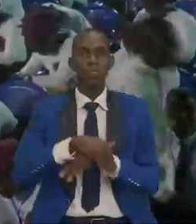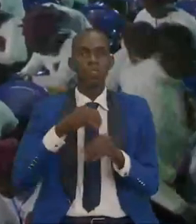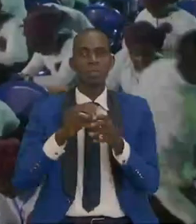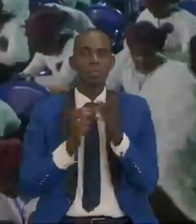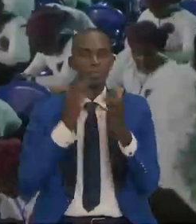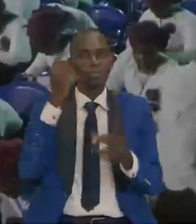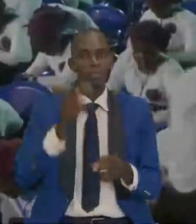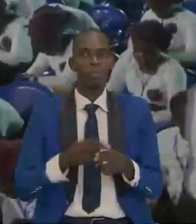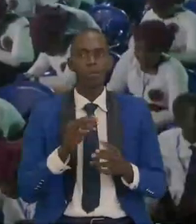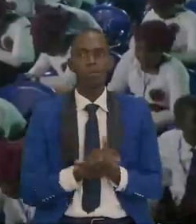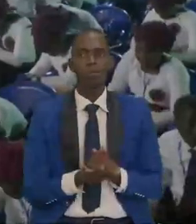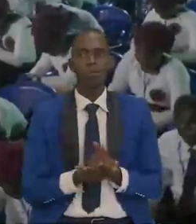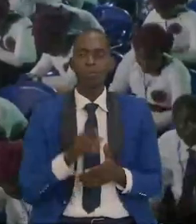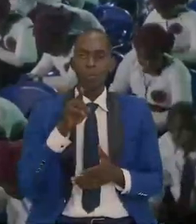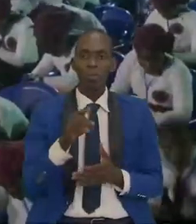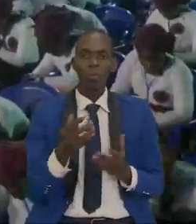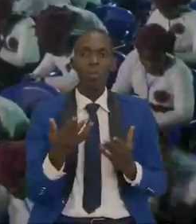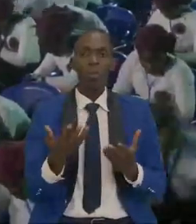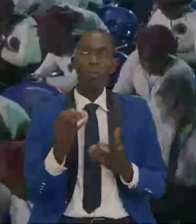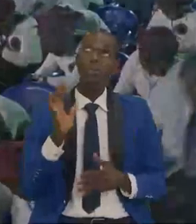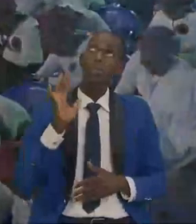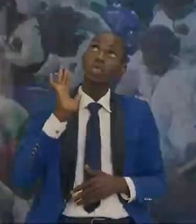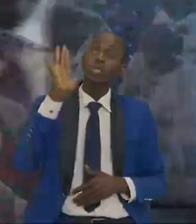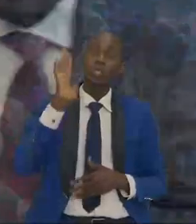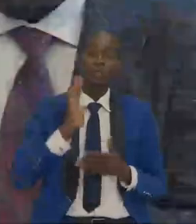Ton garantie sera garantie ce soir.